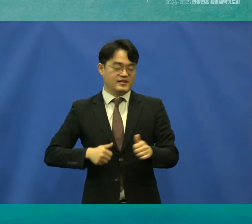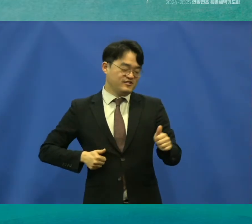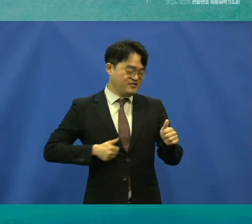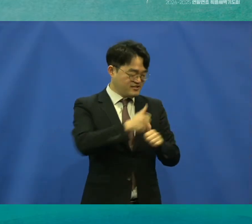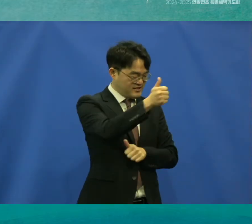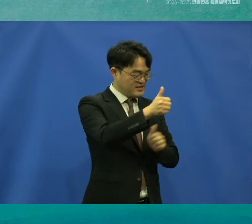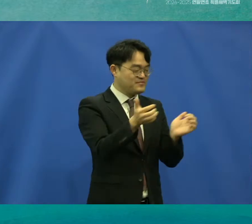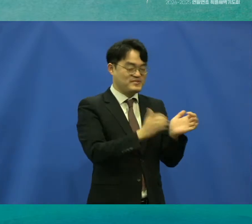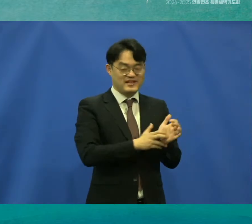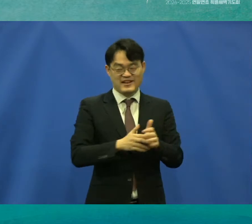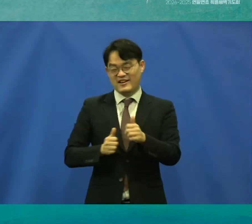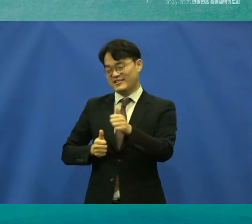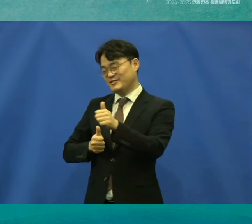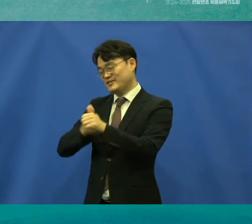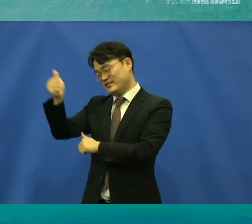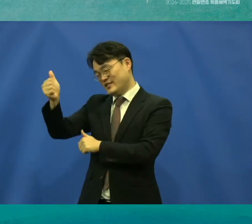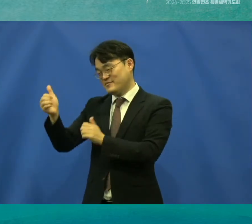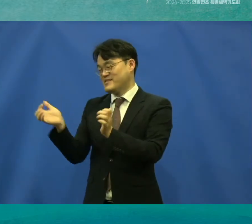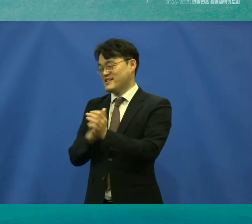승리하셨습니다.